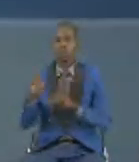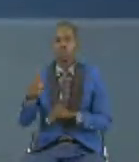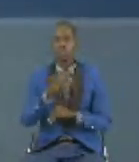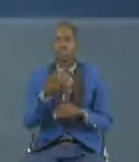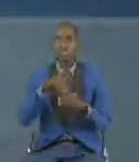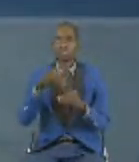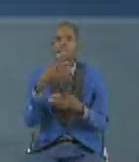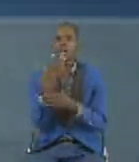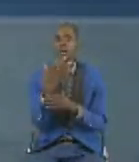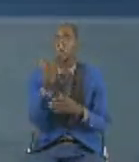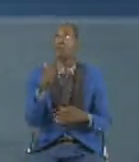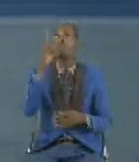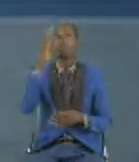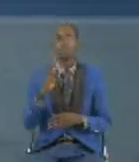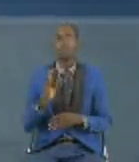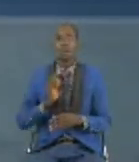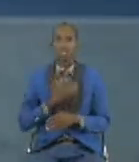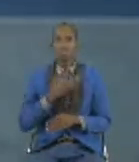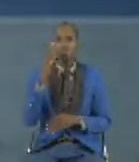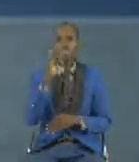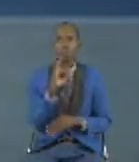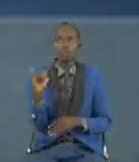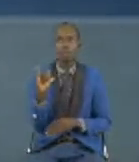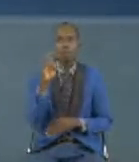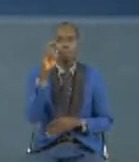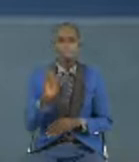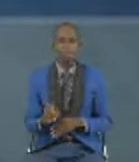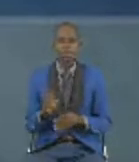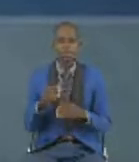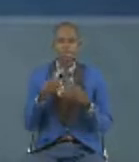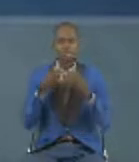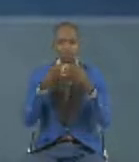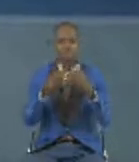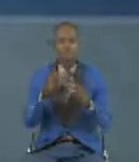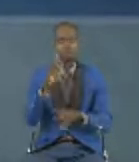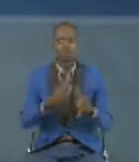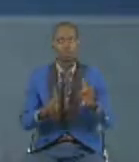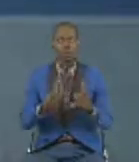Dieu notre prédication. C'est pour conduire les gens